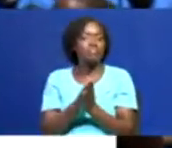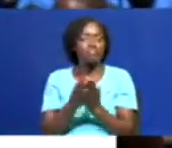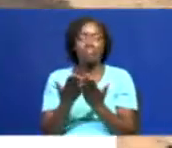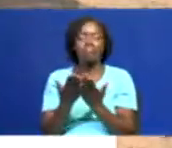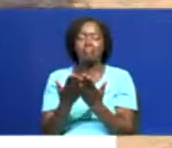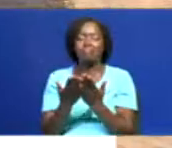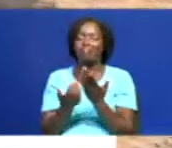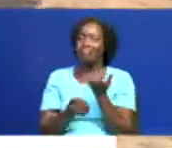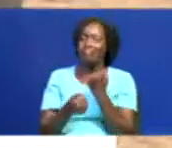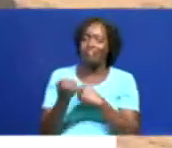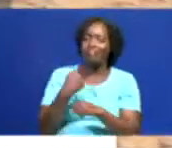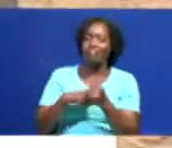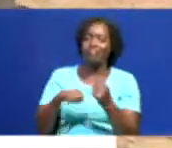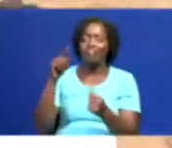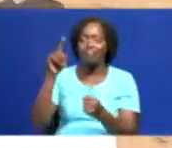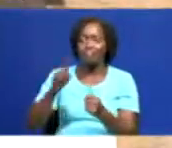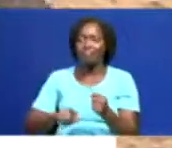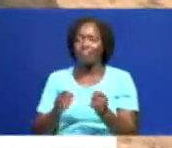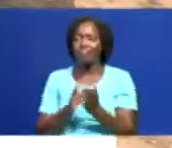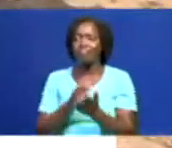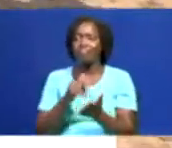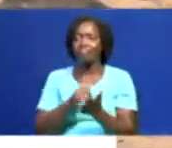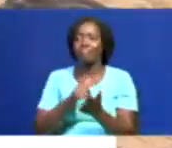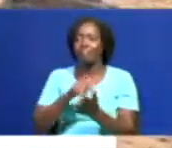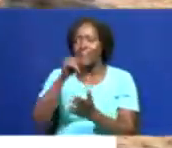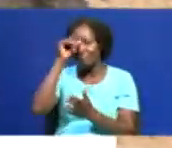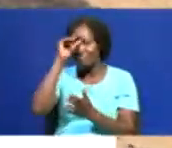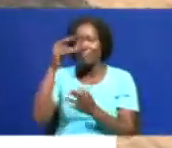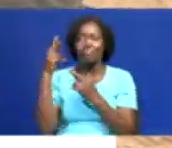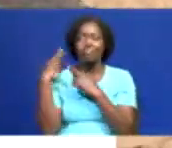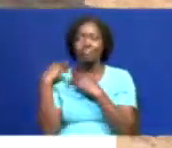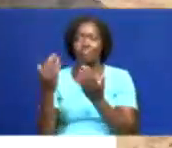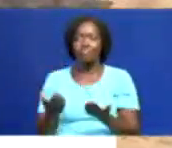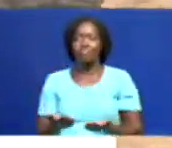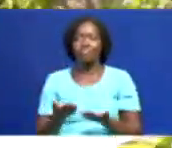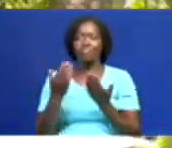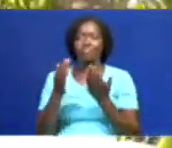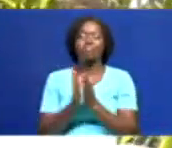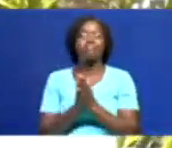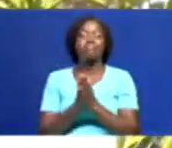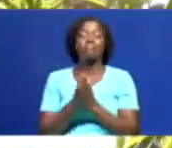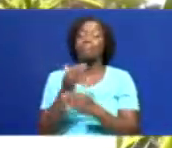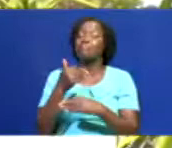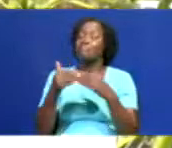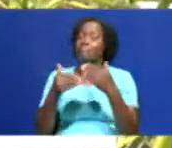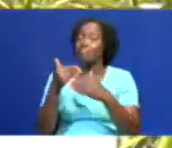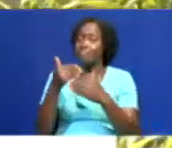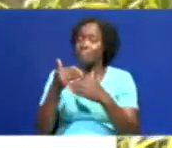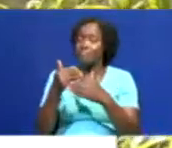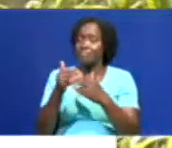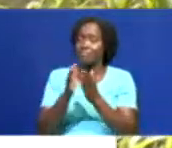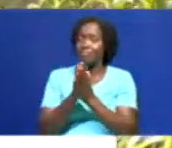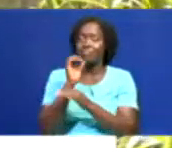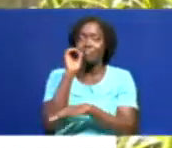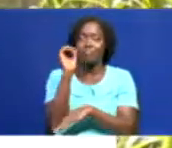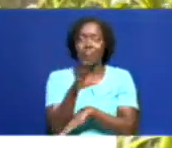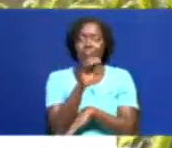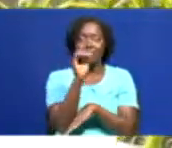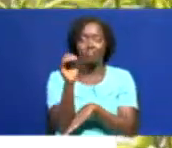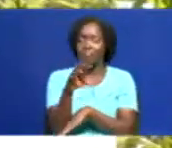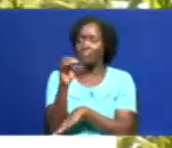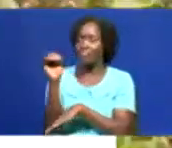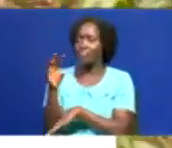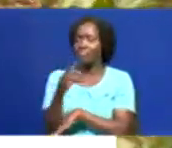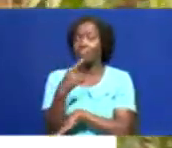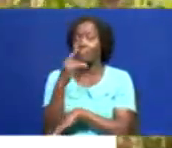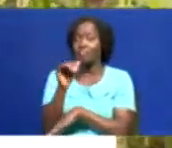accordingly. Kindiki alisisitiza kwamba serikali imewajibika kuimarisha muundo msingi wa Baringo na mipango ya unyunyiziaji mashamba maji